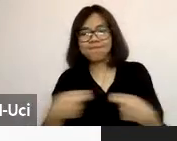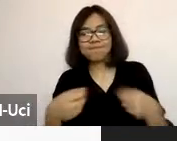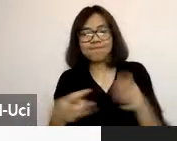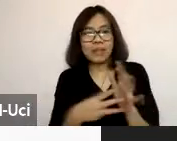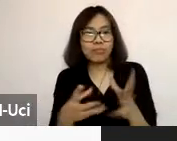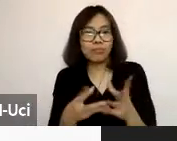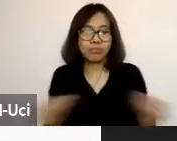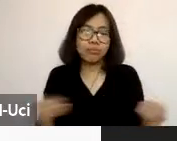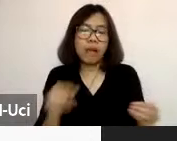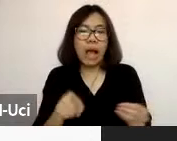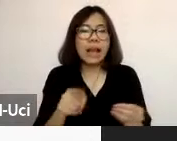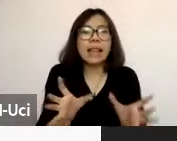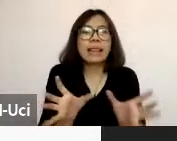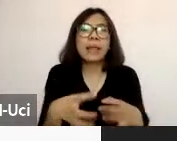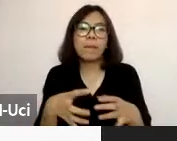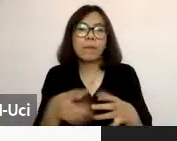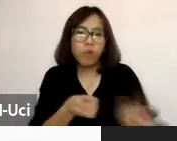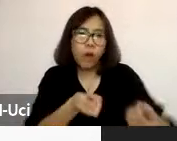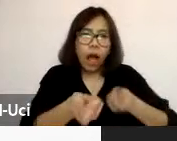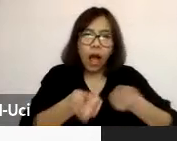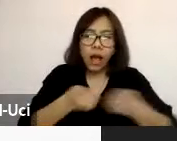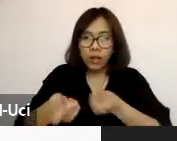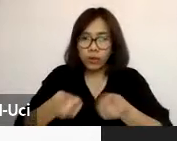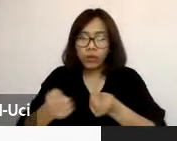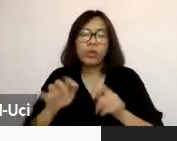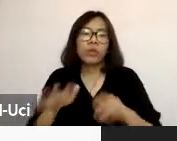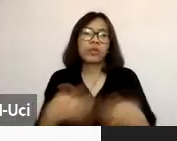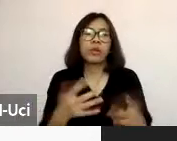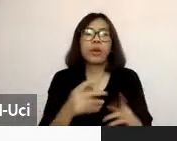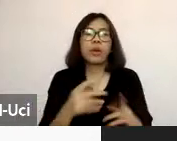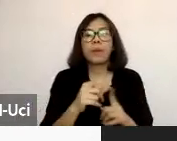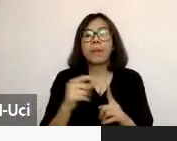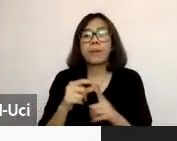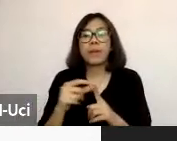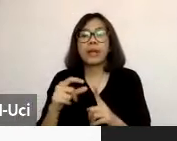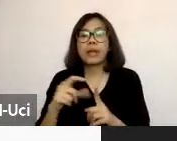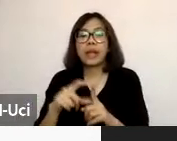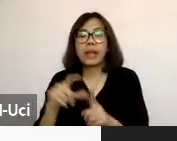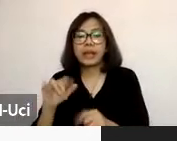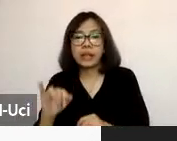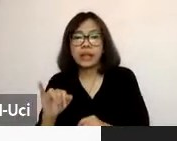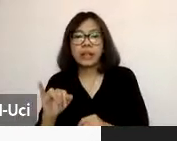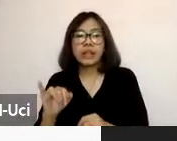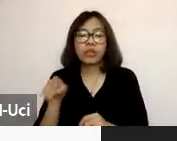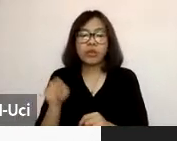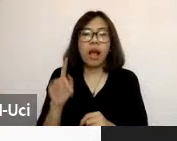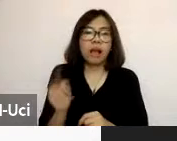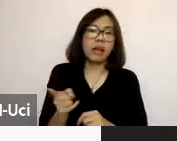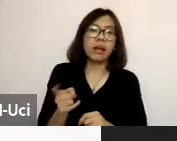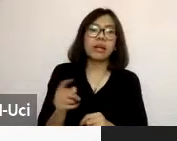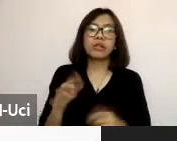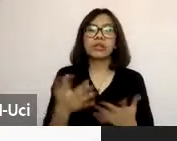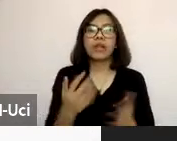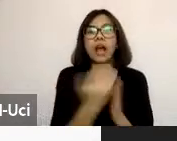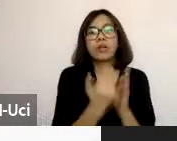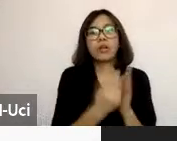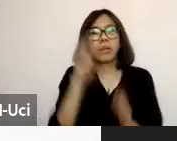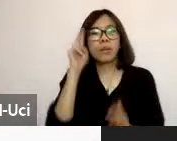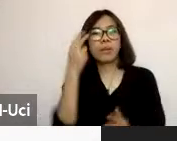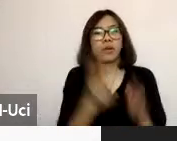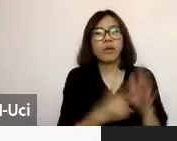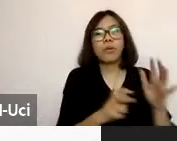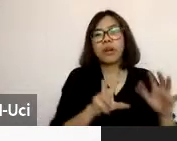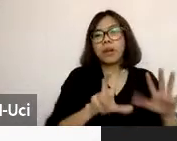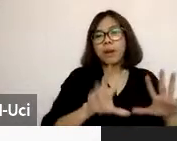pduan ya tahun 2021 pernah penanganan pengaduan konsumen kulit by lalu PP 80 tahun